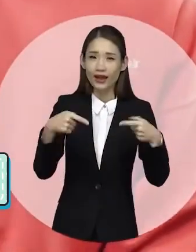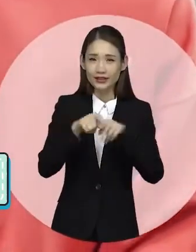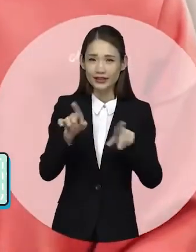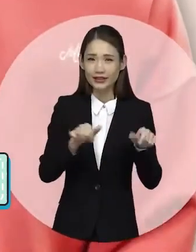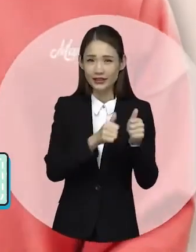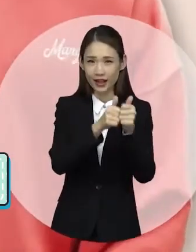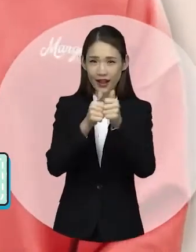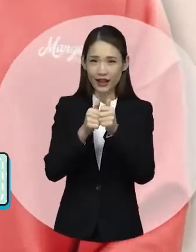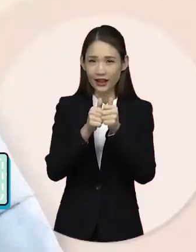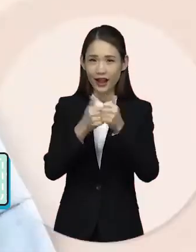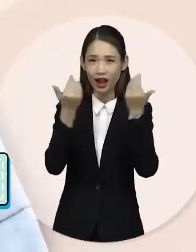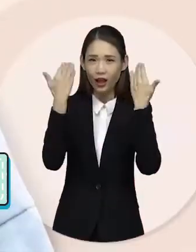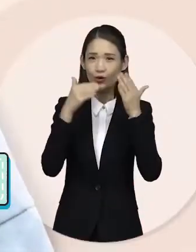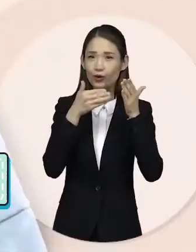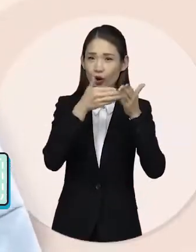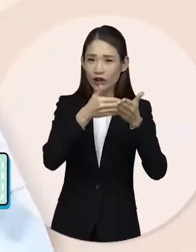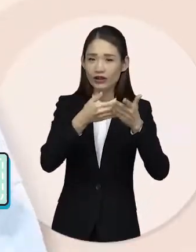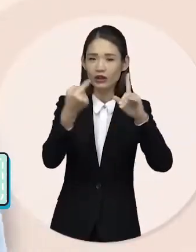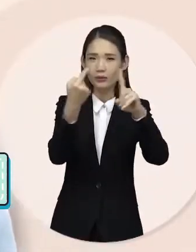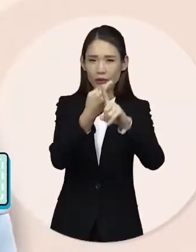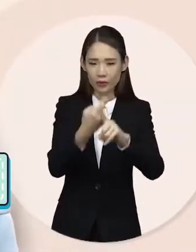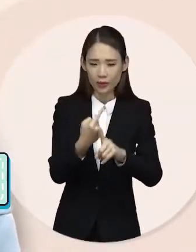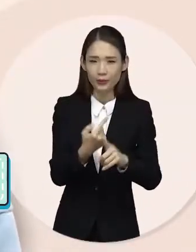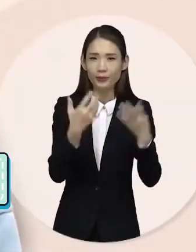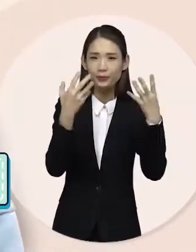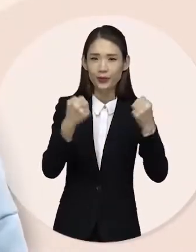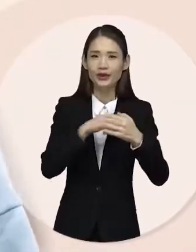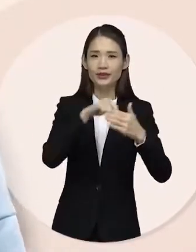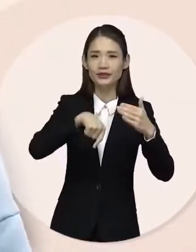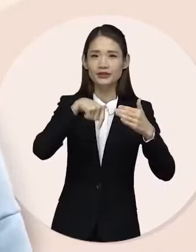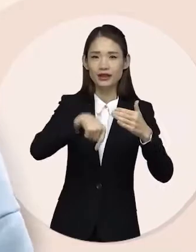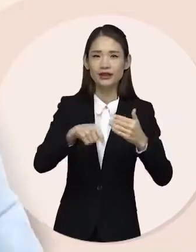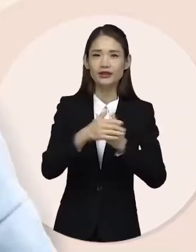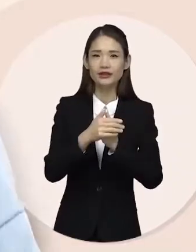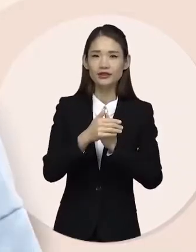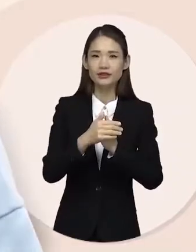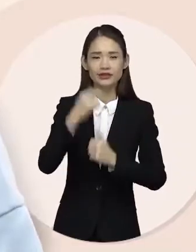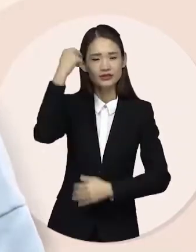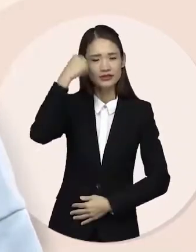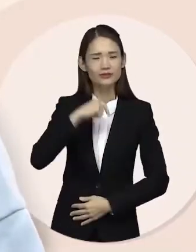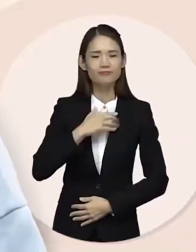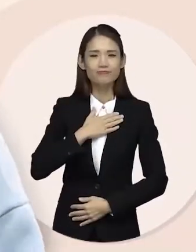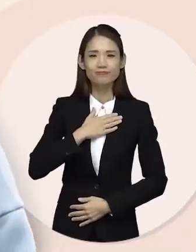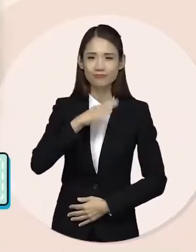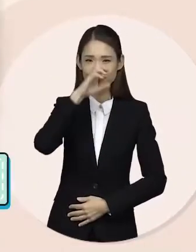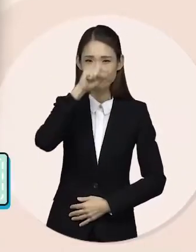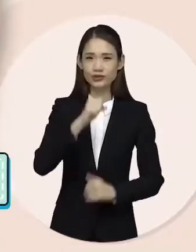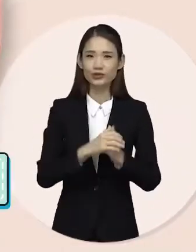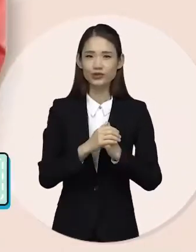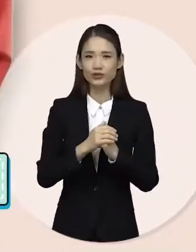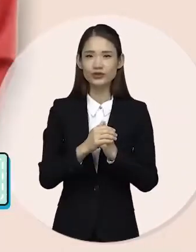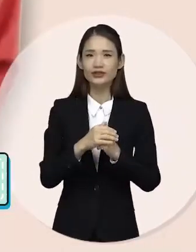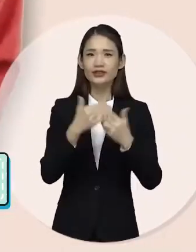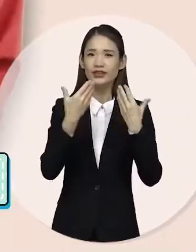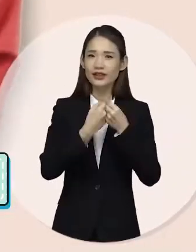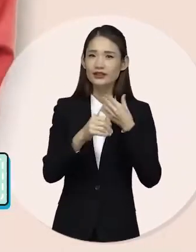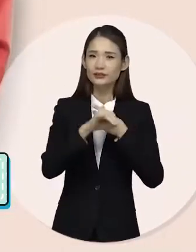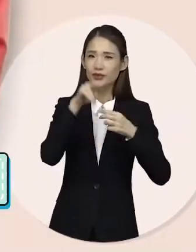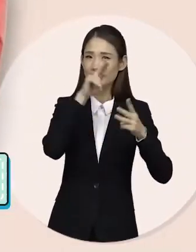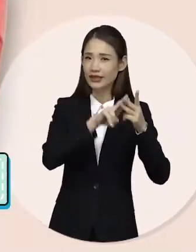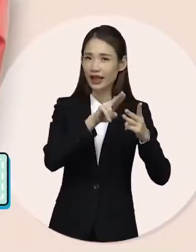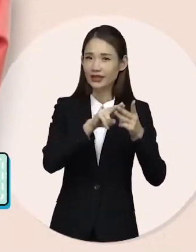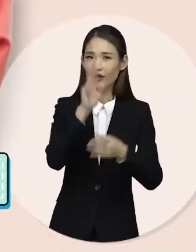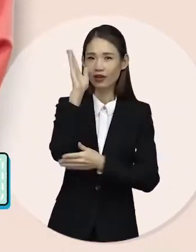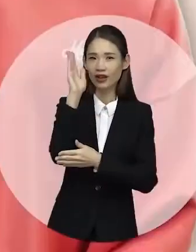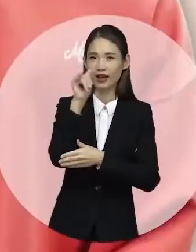다니면서 학교에 건의하고 또 바뀐 것들이 진짜 많아요. 그 안에서 성취감도 진짜 많이 느꼈고 그거 있잖아. 그 센터